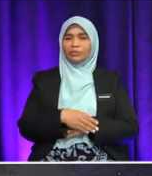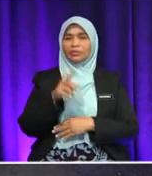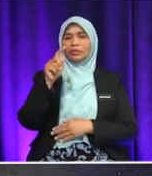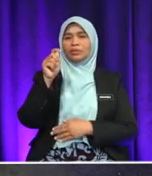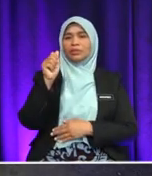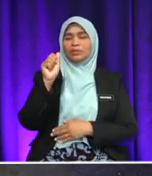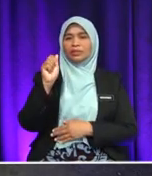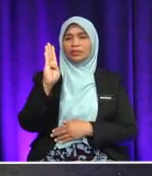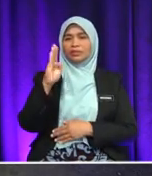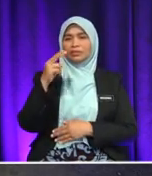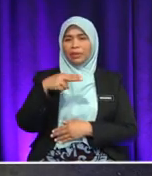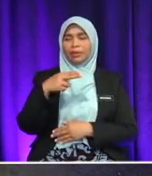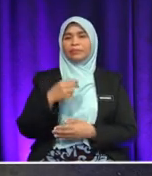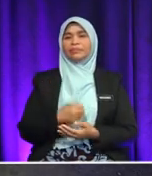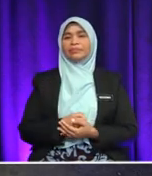istikharah